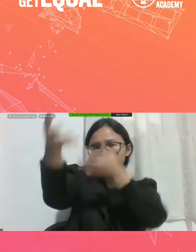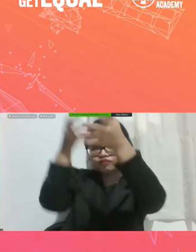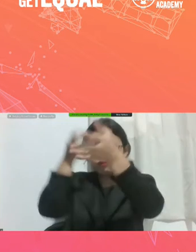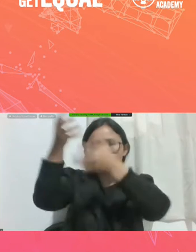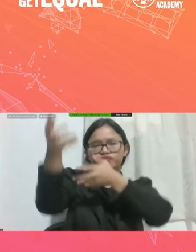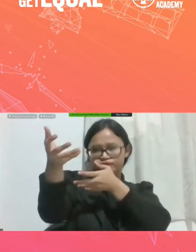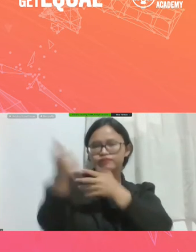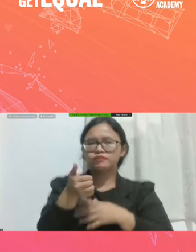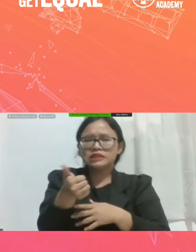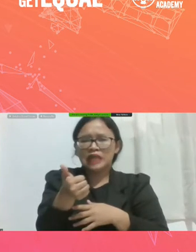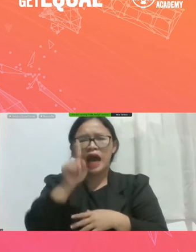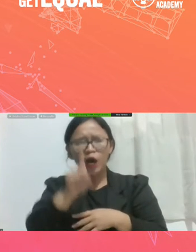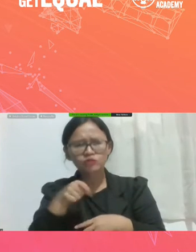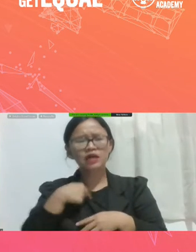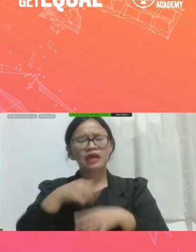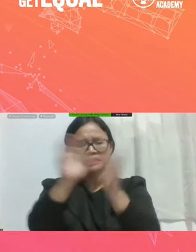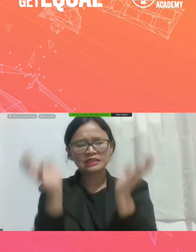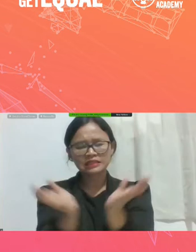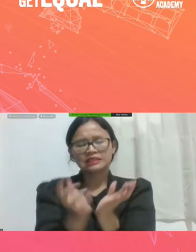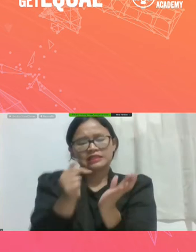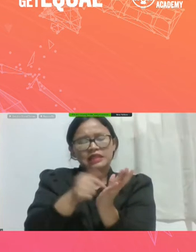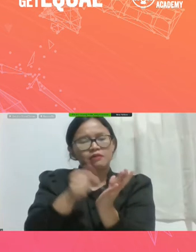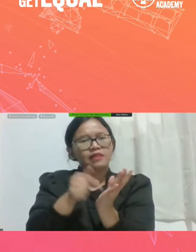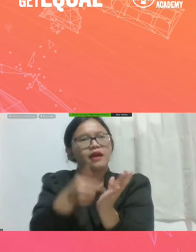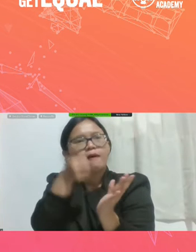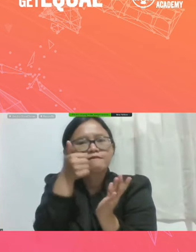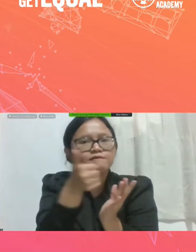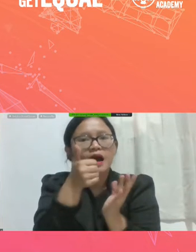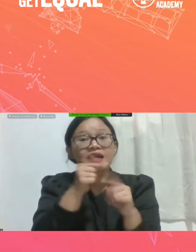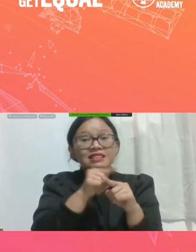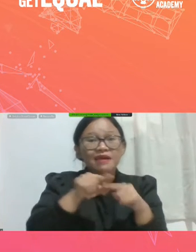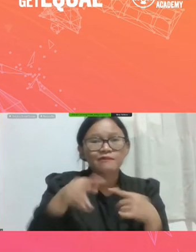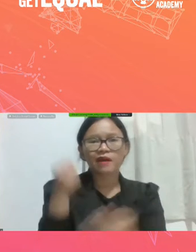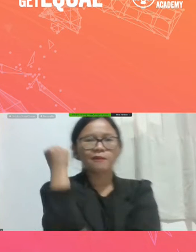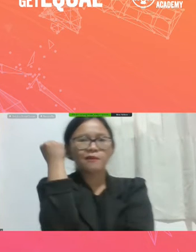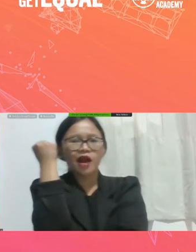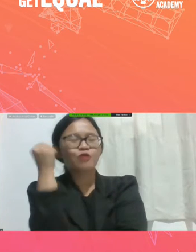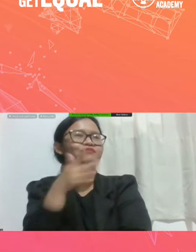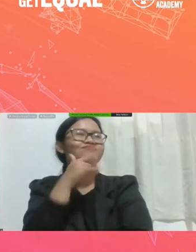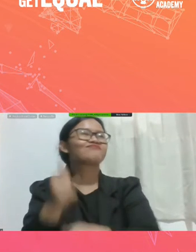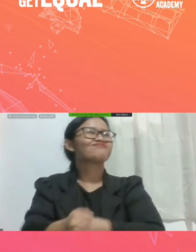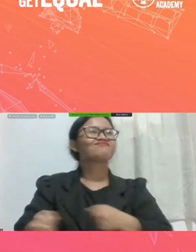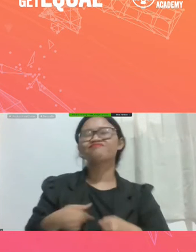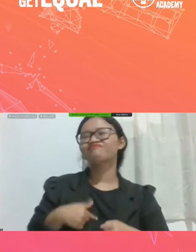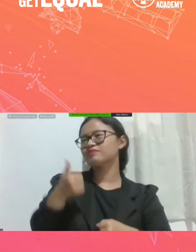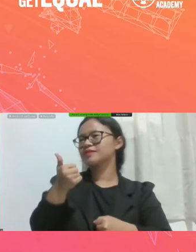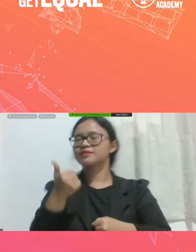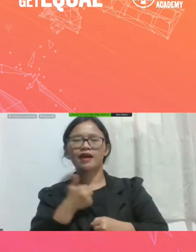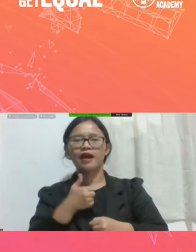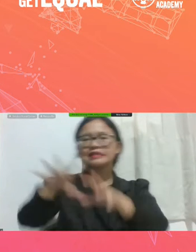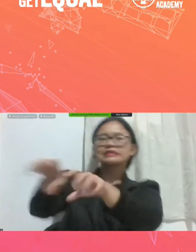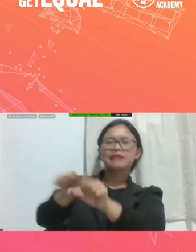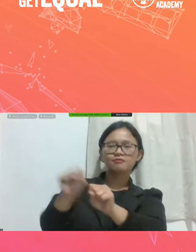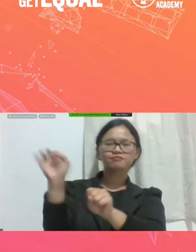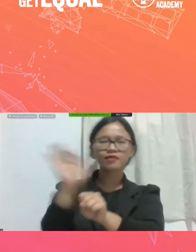menjadi wadah yang positif seharusnya. Tapi ketika para pelaku dan penyerang masih berkeliaran di sana dan tidak ada mekanisme yang